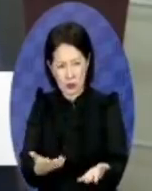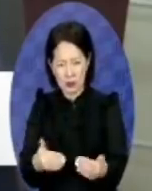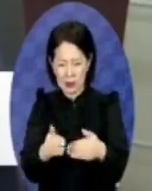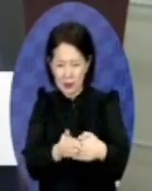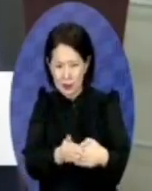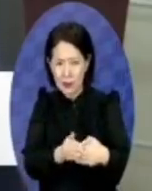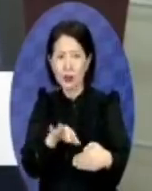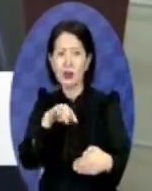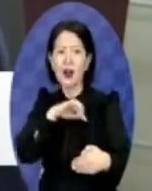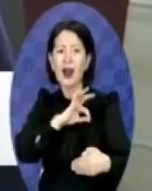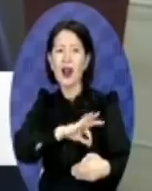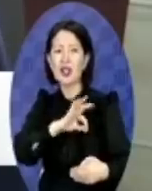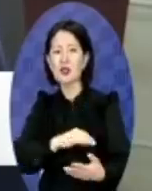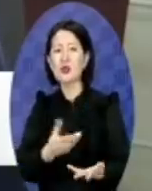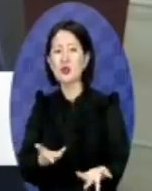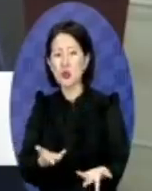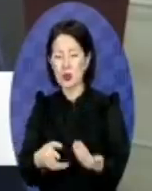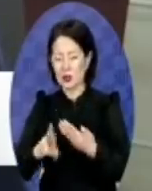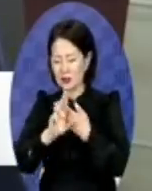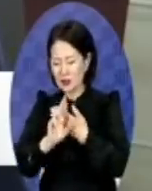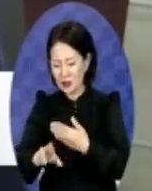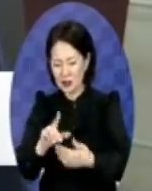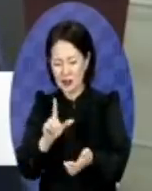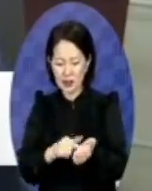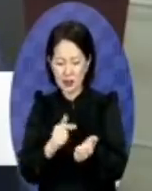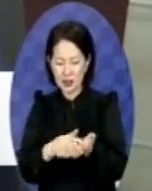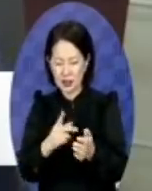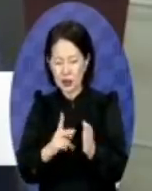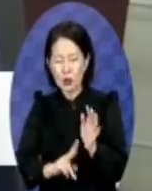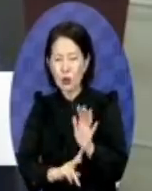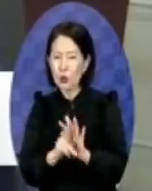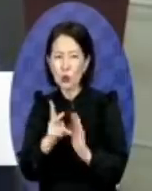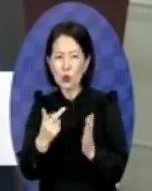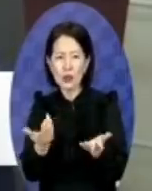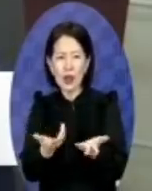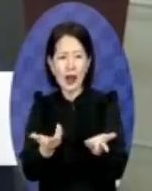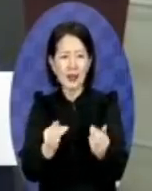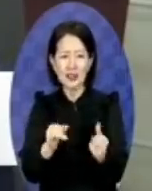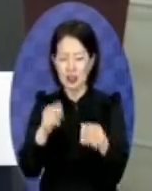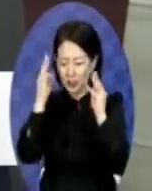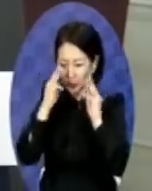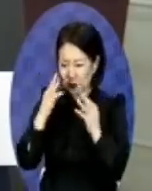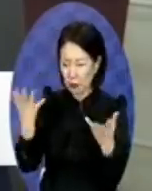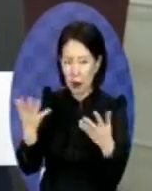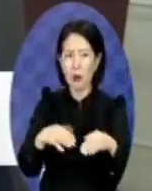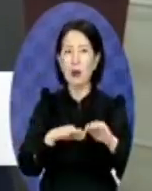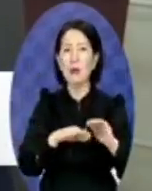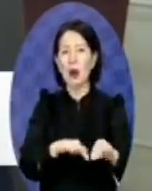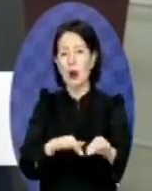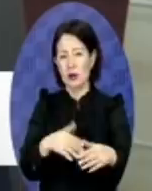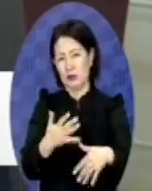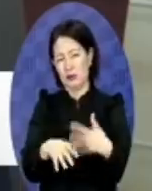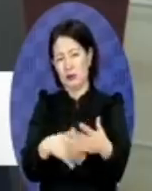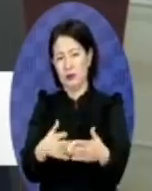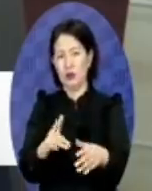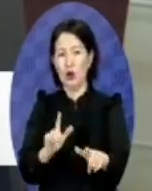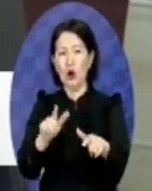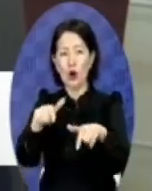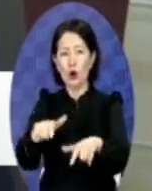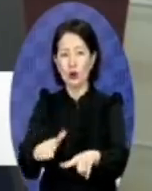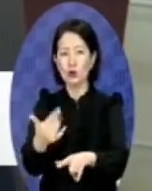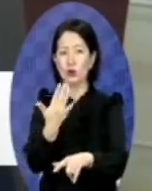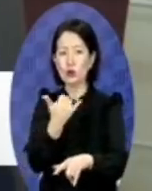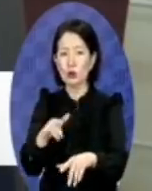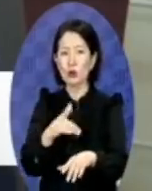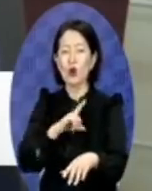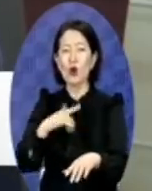одоо цаашид одоо хэрэглэх их үсүр нь одоо шийдэгдэх байх гэсэн иймэрхүү байдлаас л одоо яг л одоо гол руу л шууд